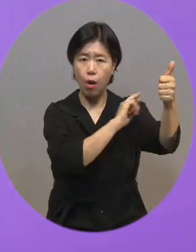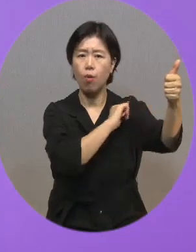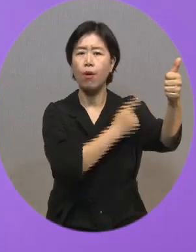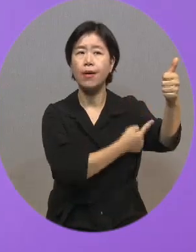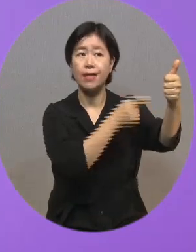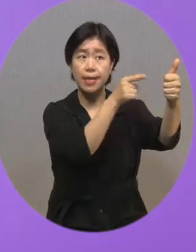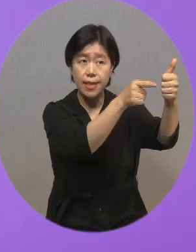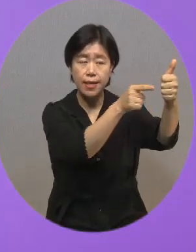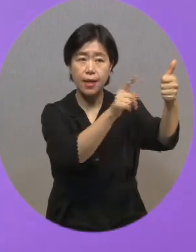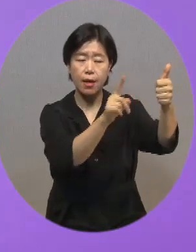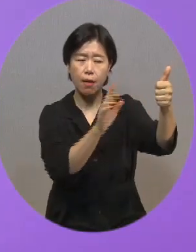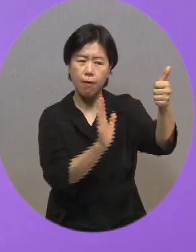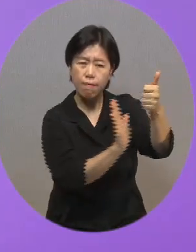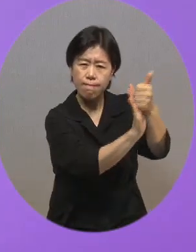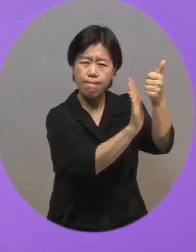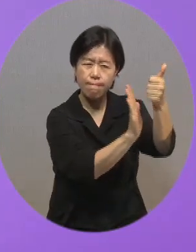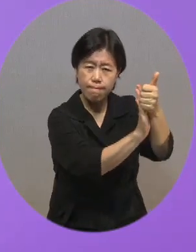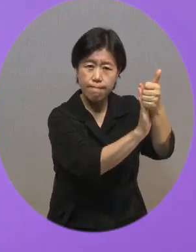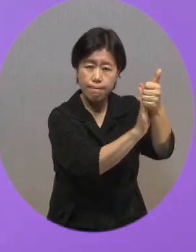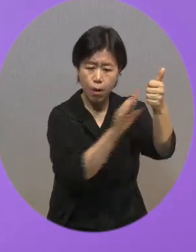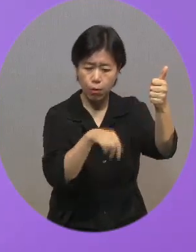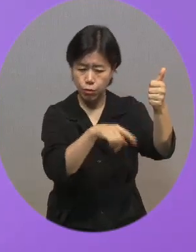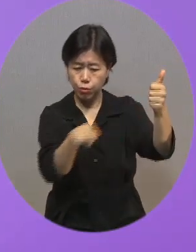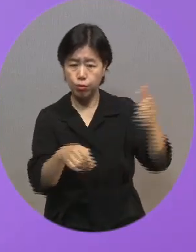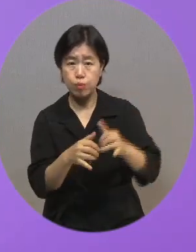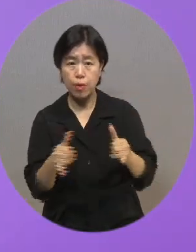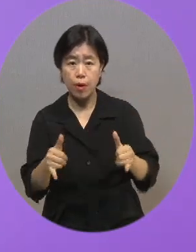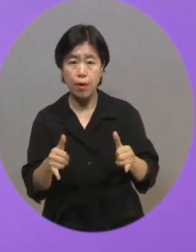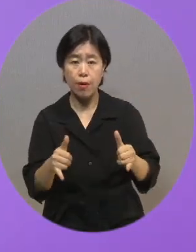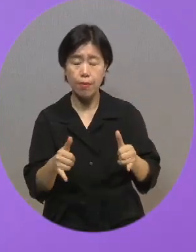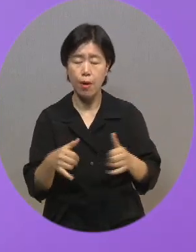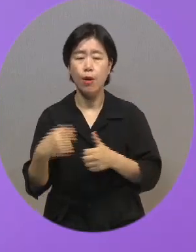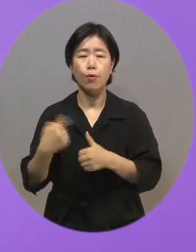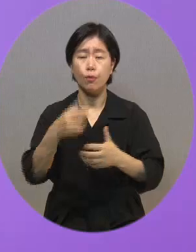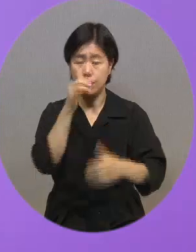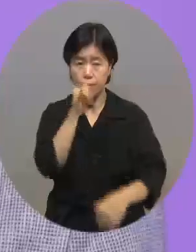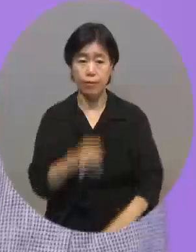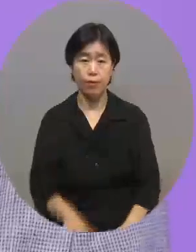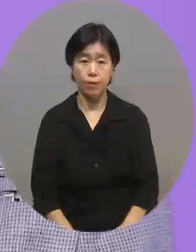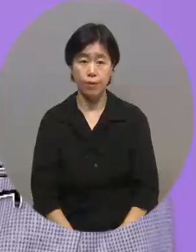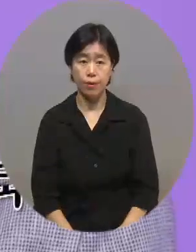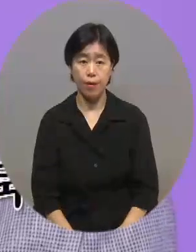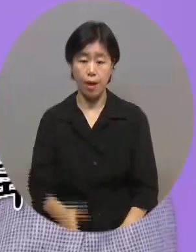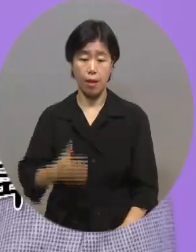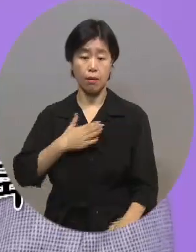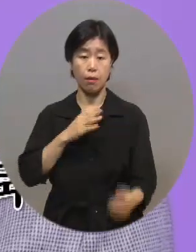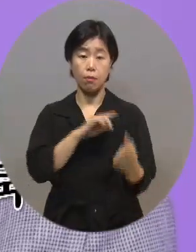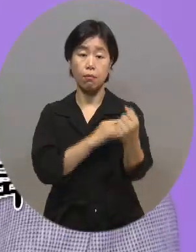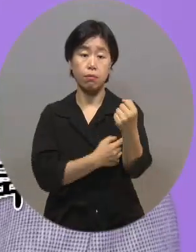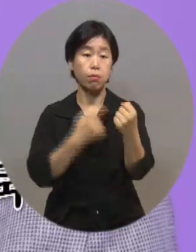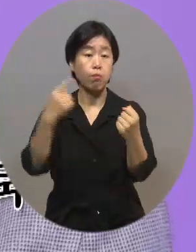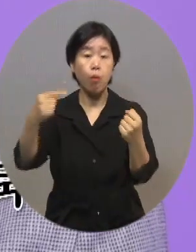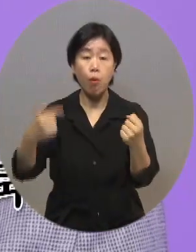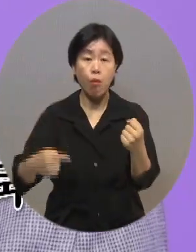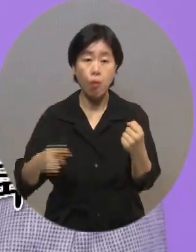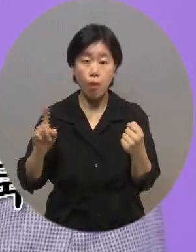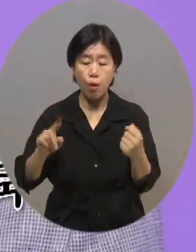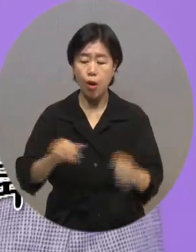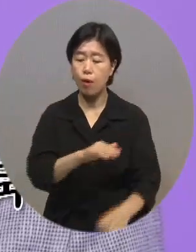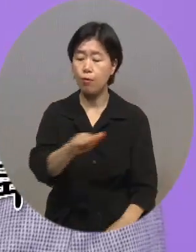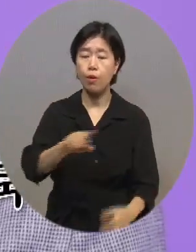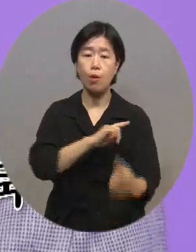권위를 옹호하자 이런 교육을 받으면서 계속 살아왔지. 그러니까 나의 권리가 무엇이고 우리의